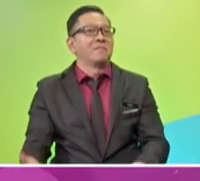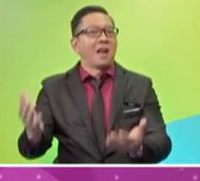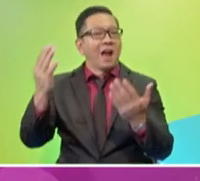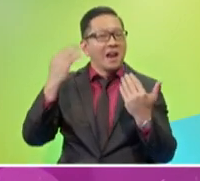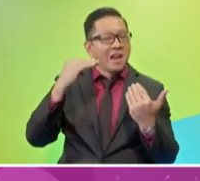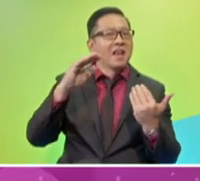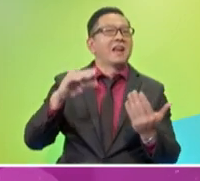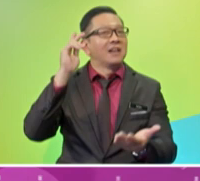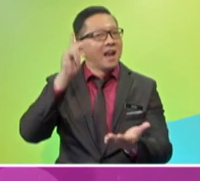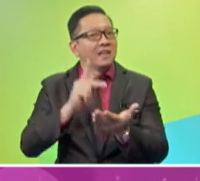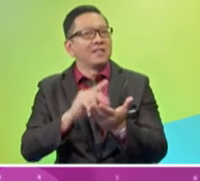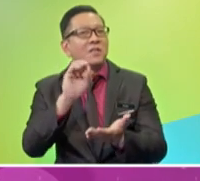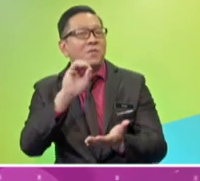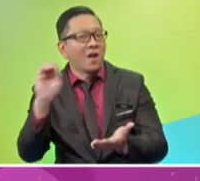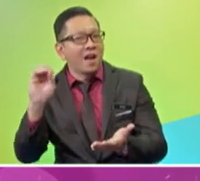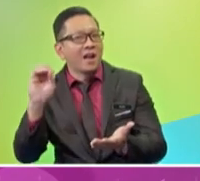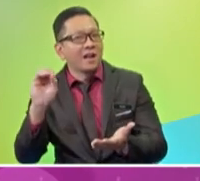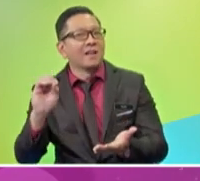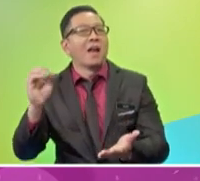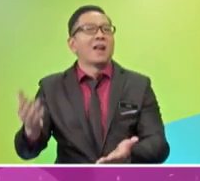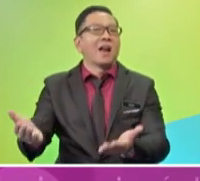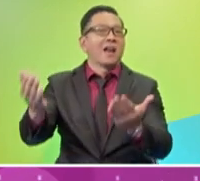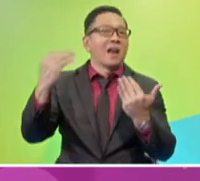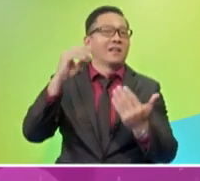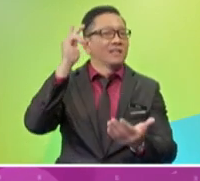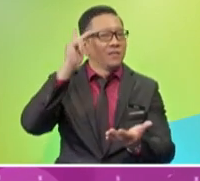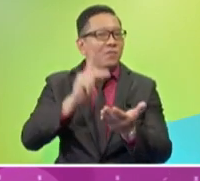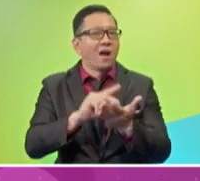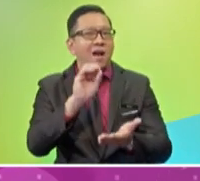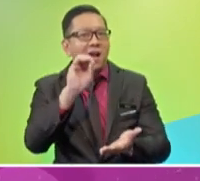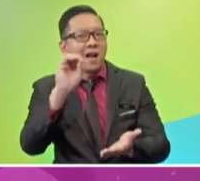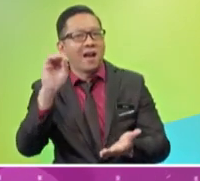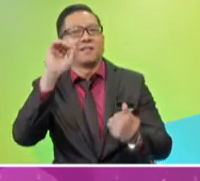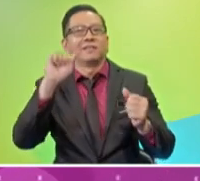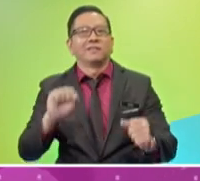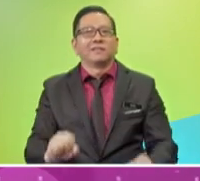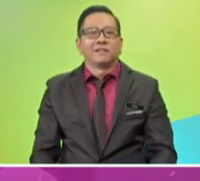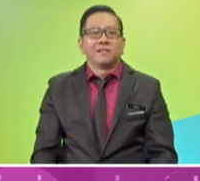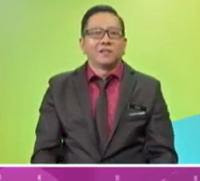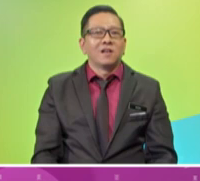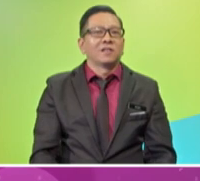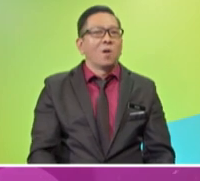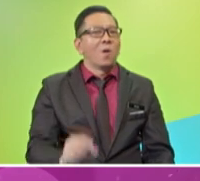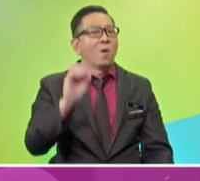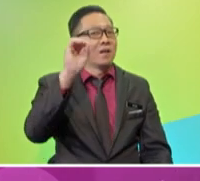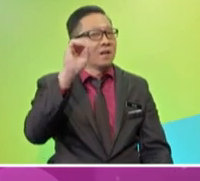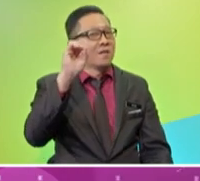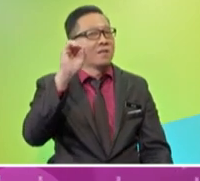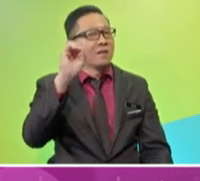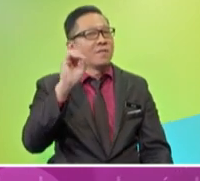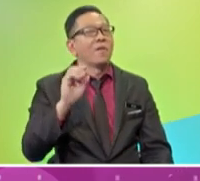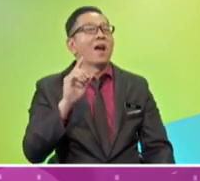Mari adik kenal sifar, mari kenal sifar. Botol kosong